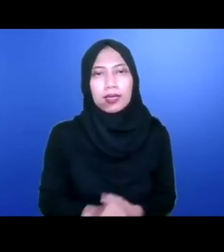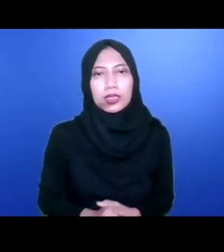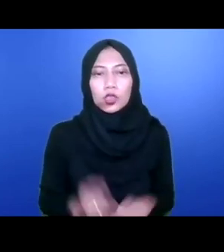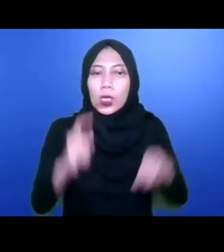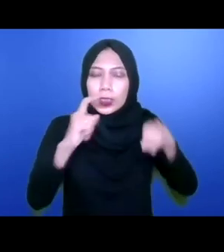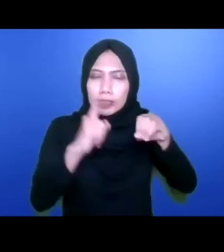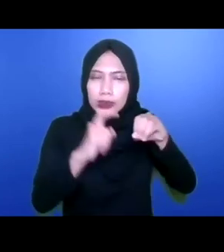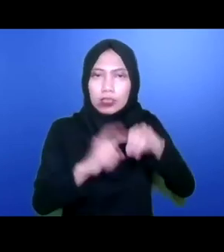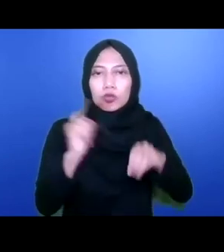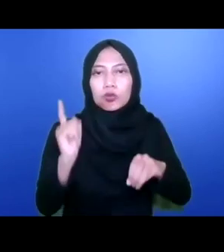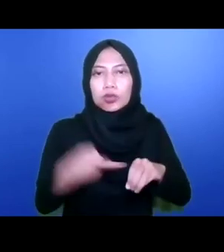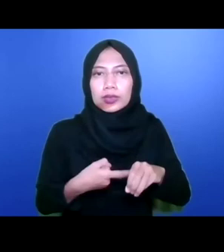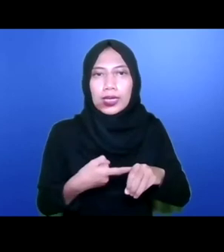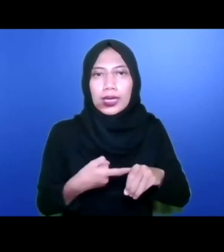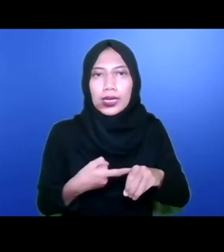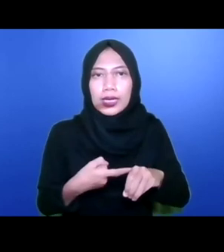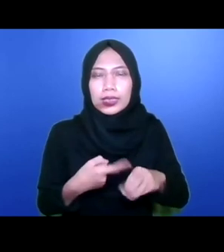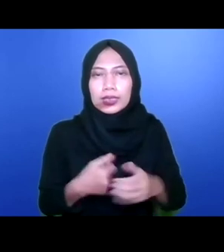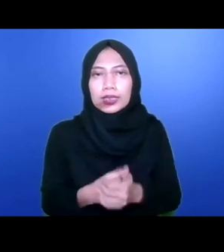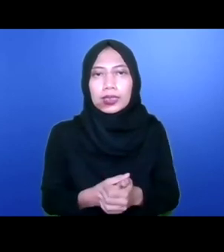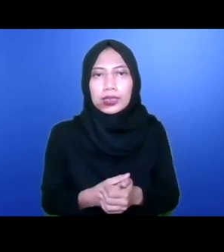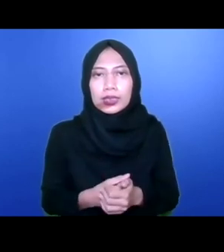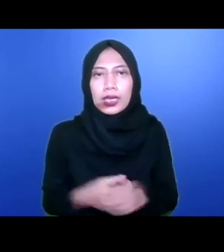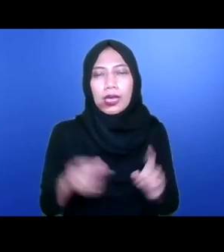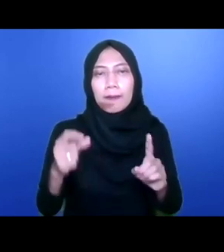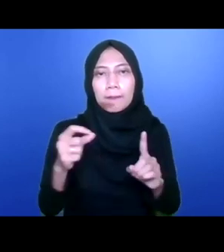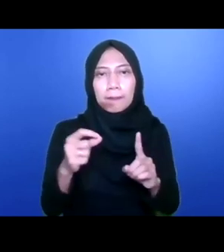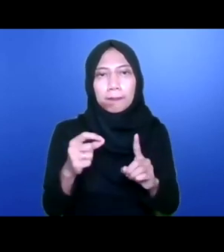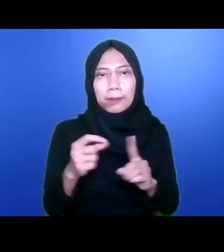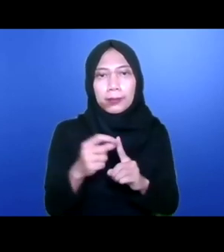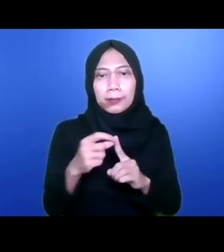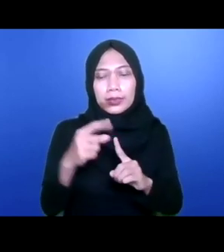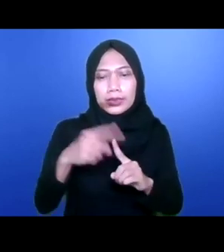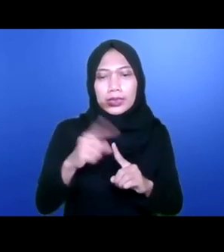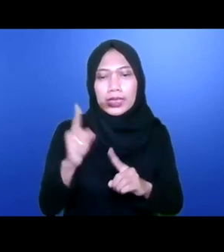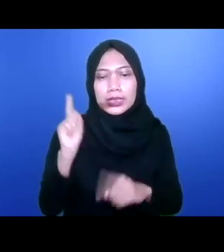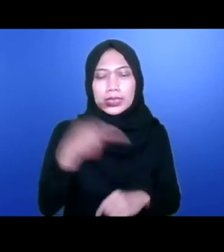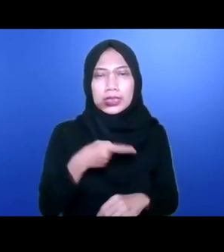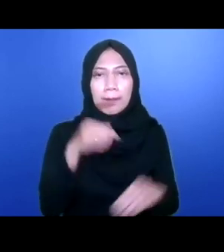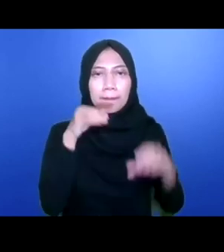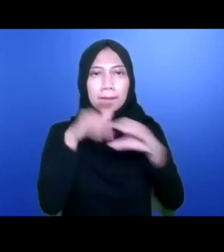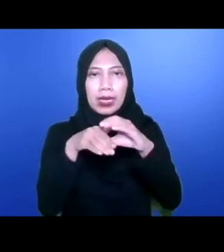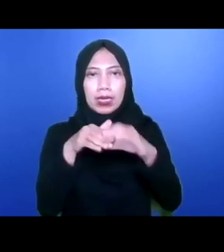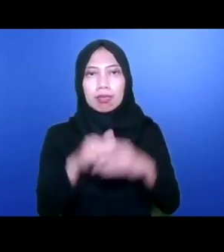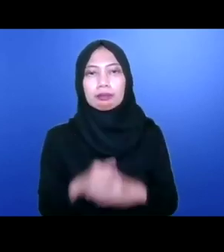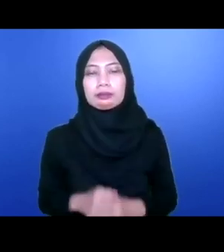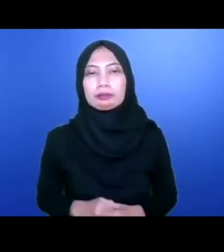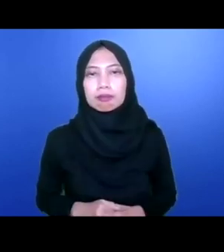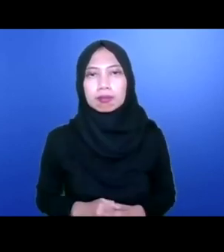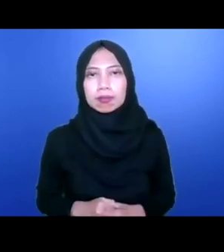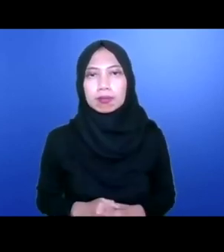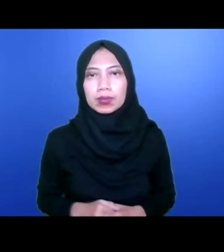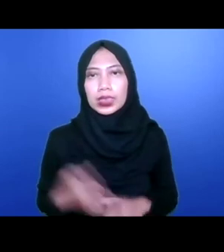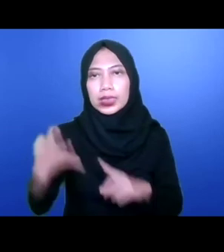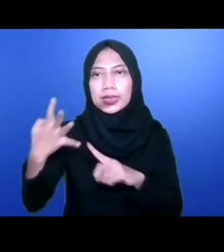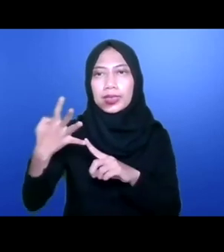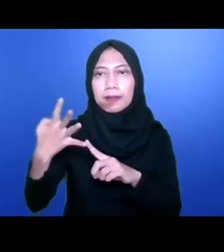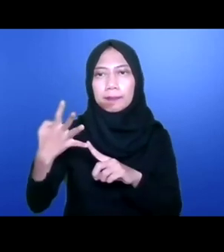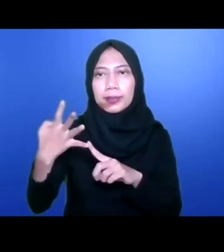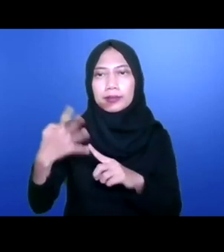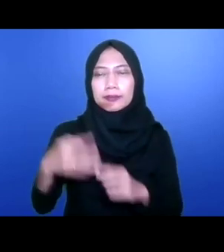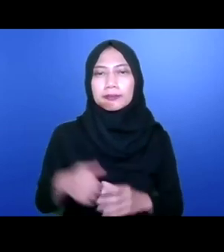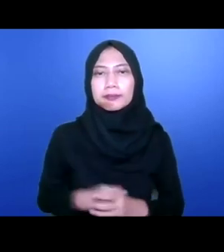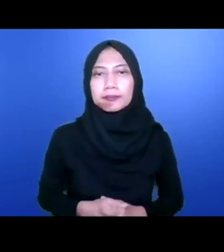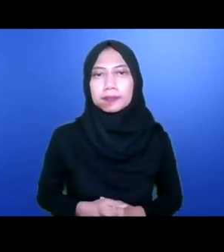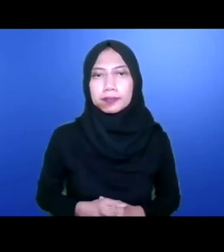risk management dan pelaksanaan aku PPT di masing-masing bank. Itu bukan isu. Kalau isu keempat,